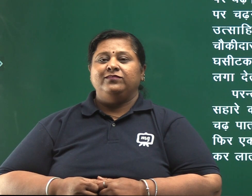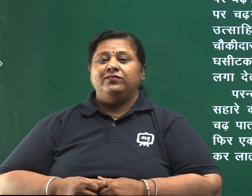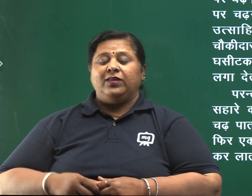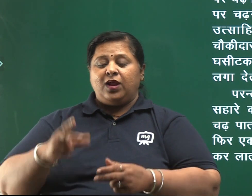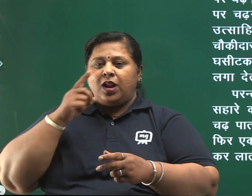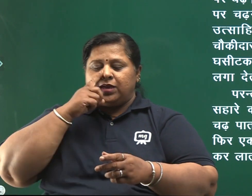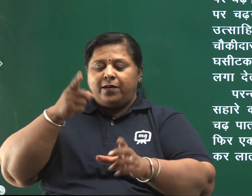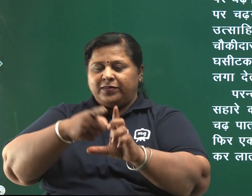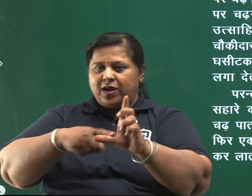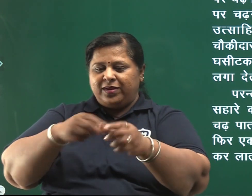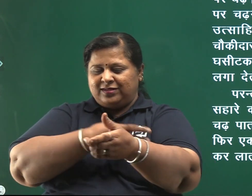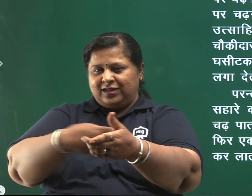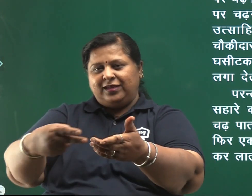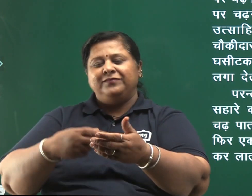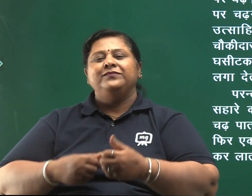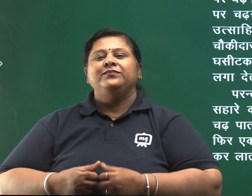तोतो-चान